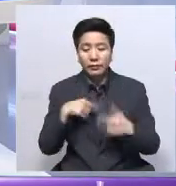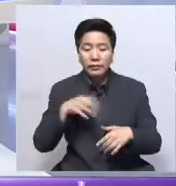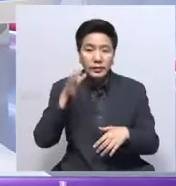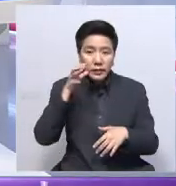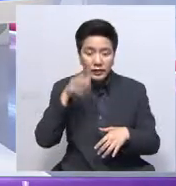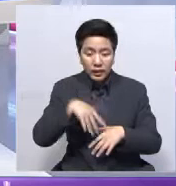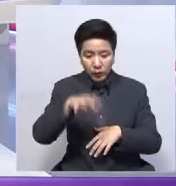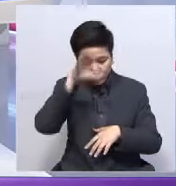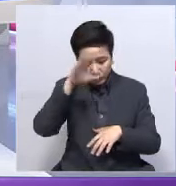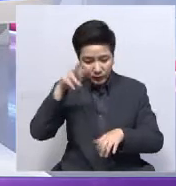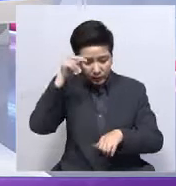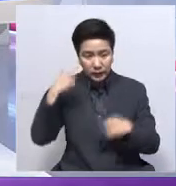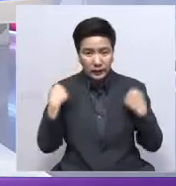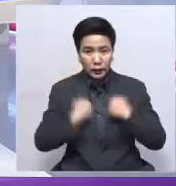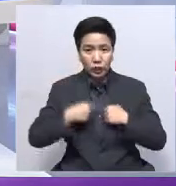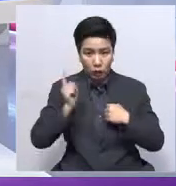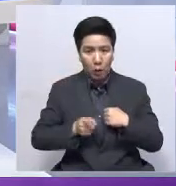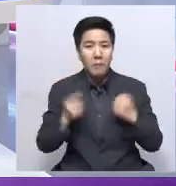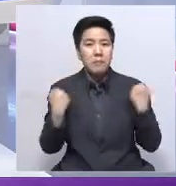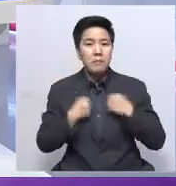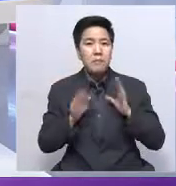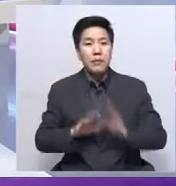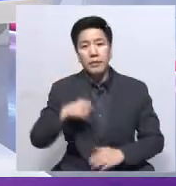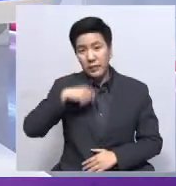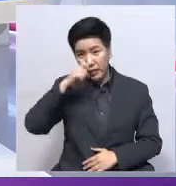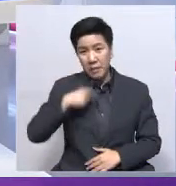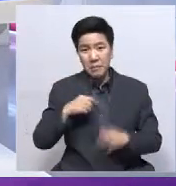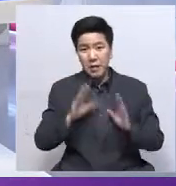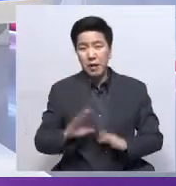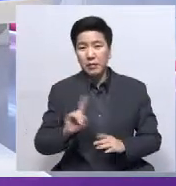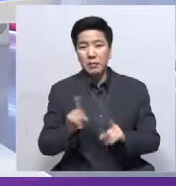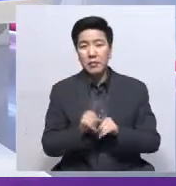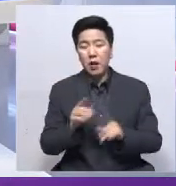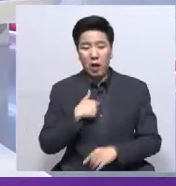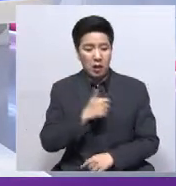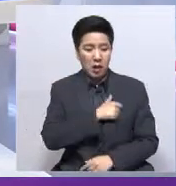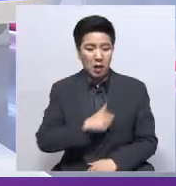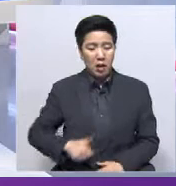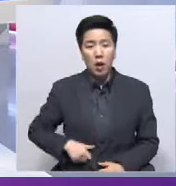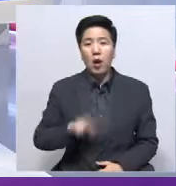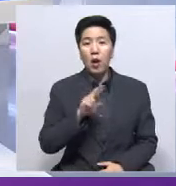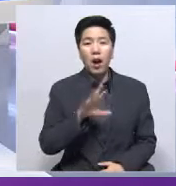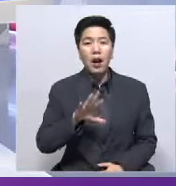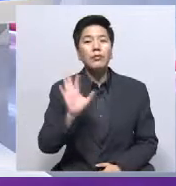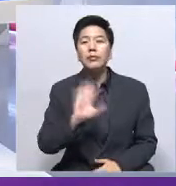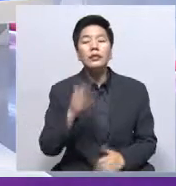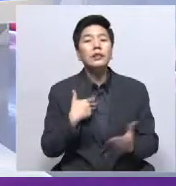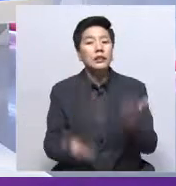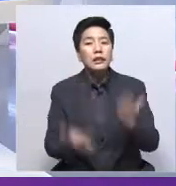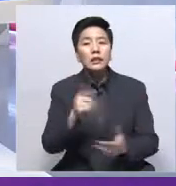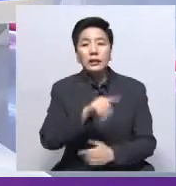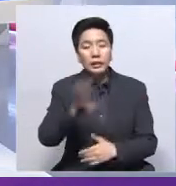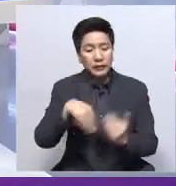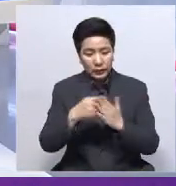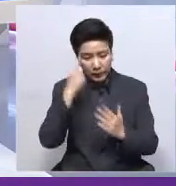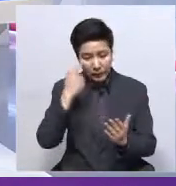สือป่า การแต่งกายแล้วฮะ การแต่งกายต้องเป็นชุดไทยนะไม่จำเป็นว่าต้องเป็นชุดไทยสมัยรัชกาลที่5ซึ่งก็พี่น้องประชาชนที่ใ